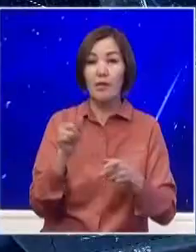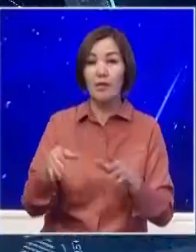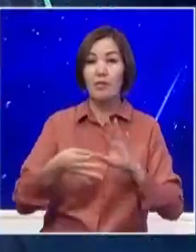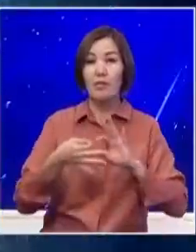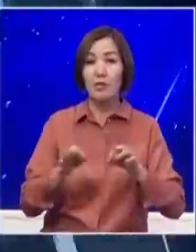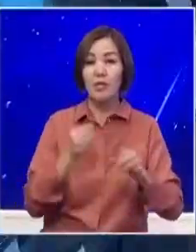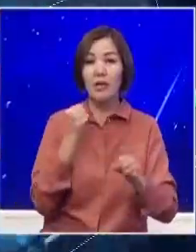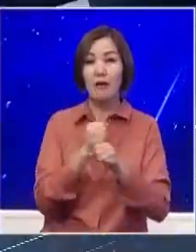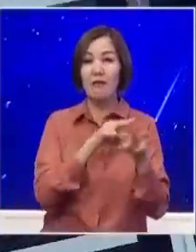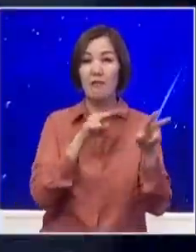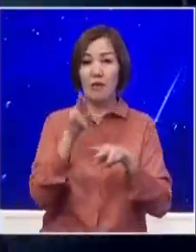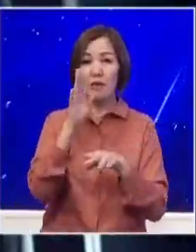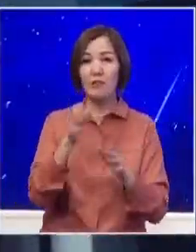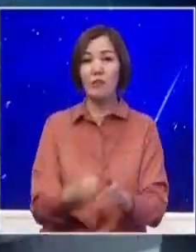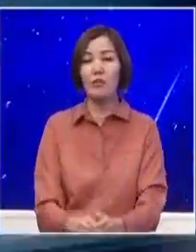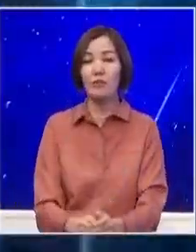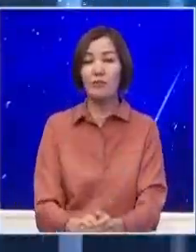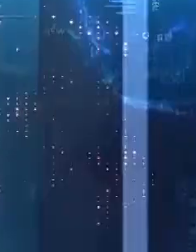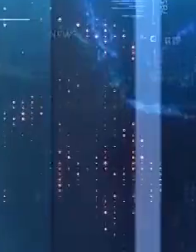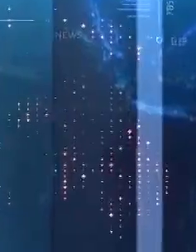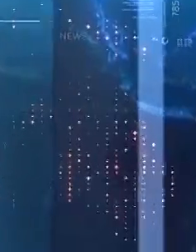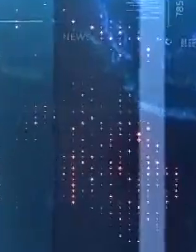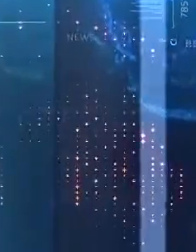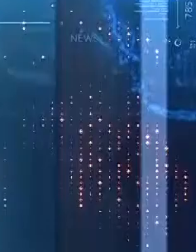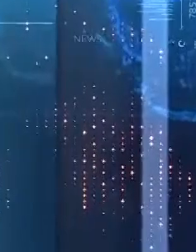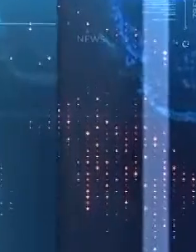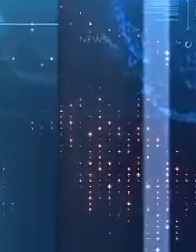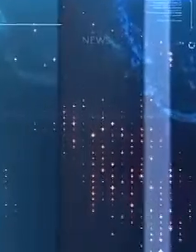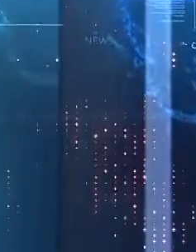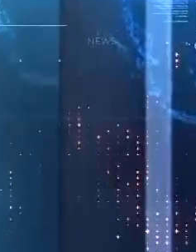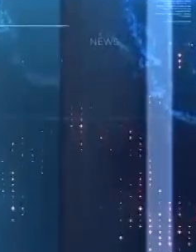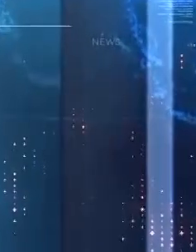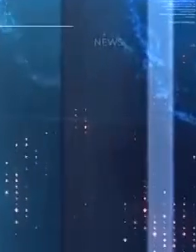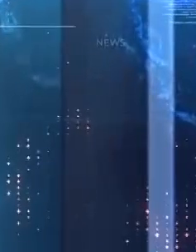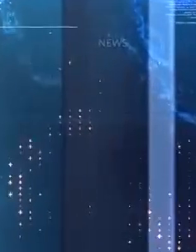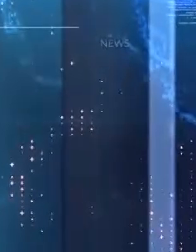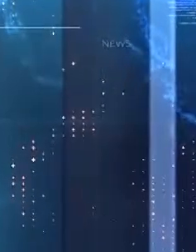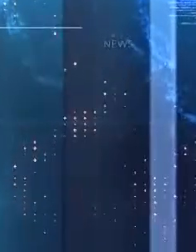болады. Жарқын Нұрланұлы, Жасұлан Шымкенже, Қайрат Қазтұрғанов, Жетісу телеарнасы.